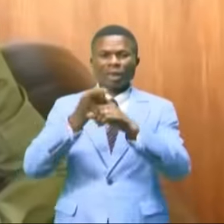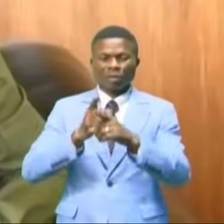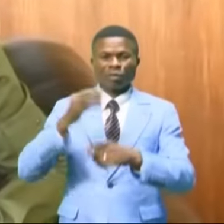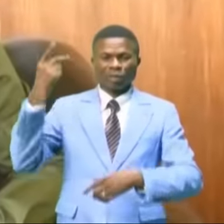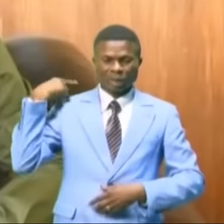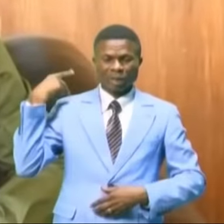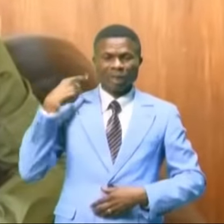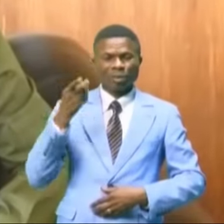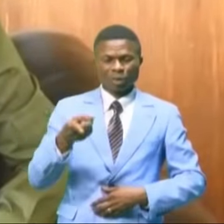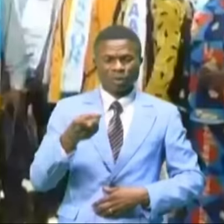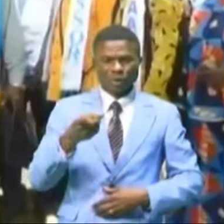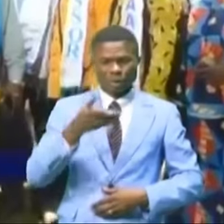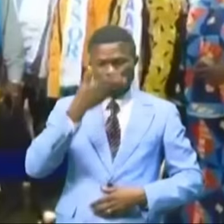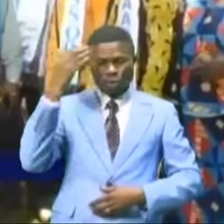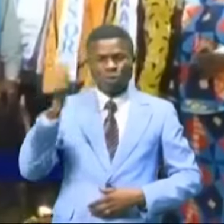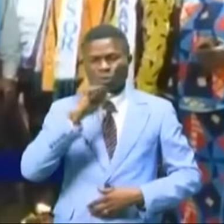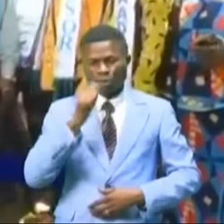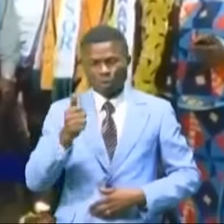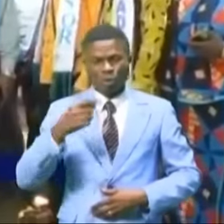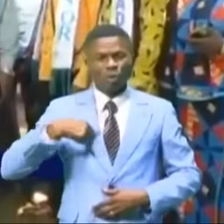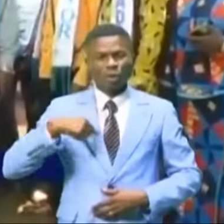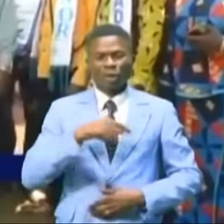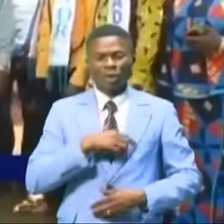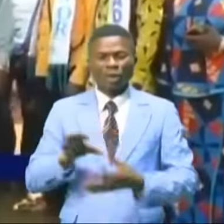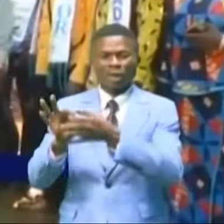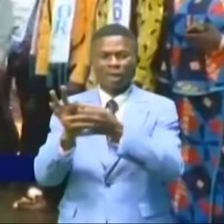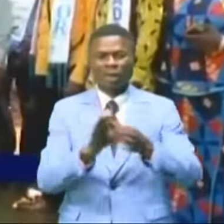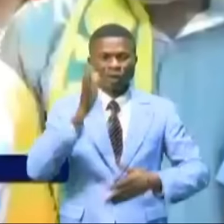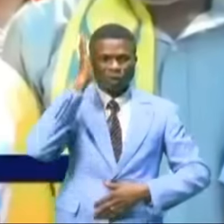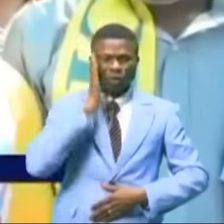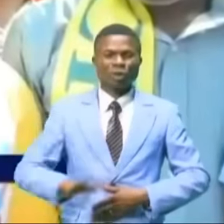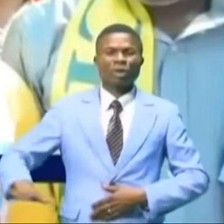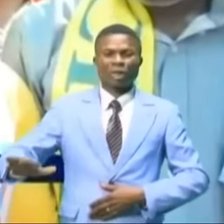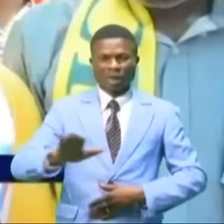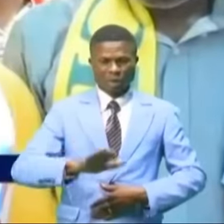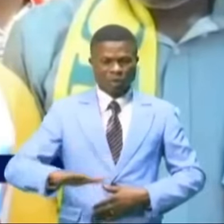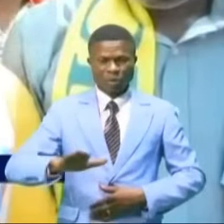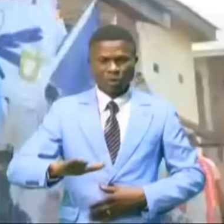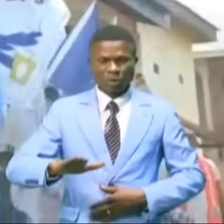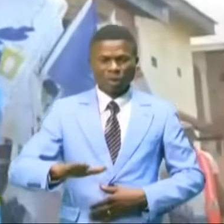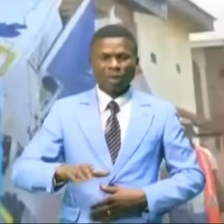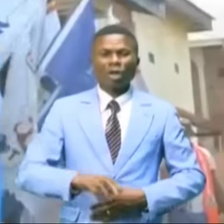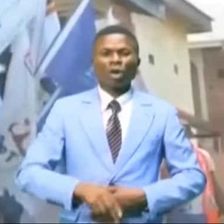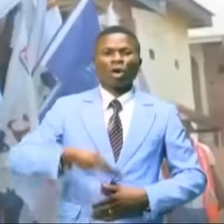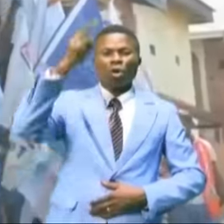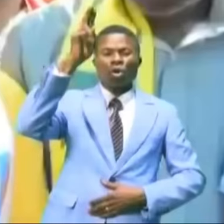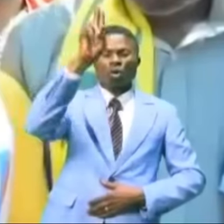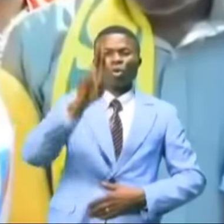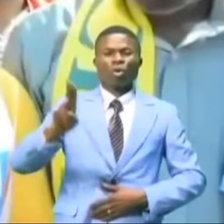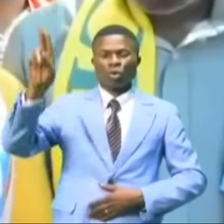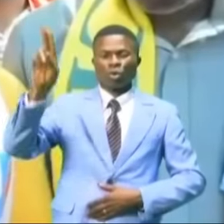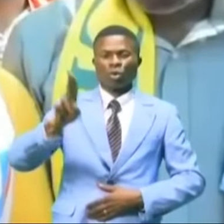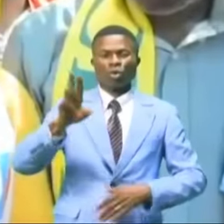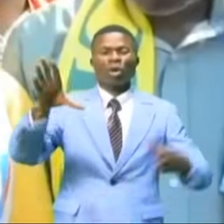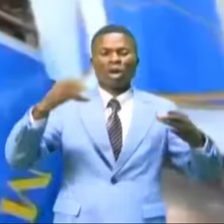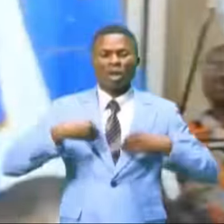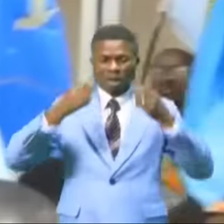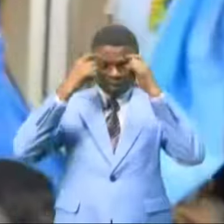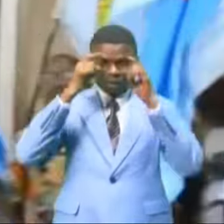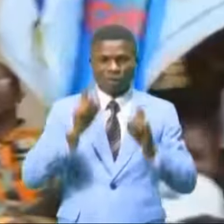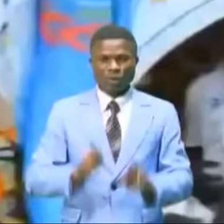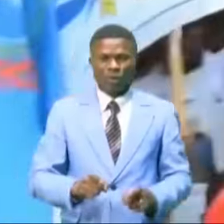sont pas en reste. Nous, Union sacrée de la nation, Haut-Uele, prenons acte de cette décision